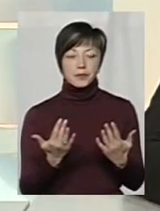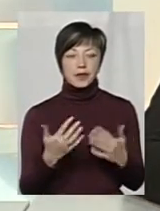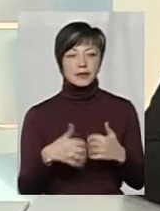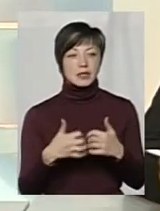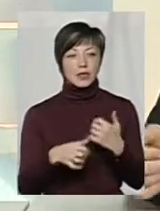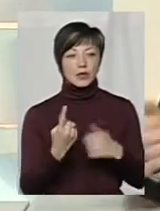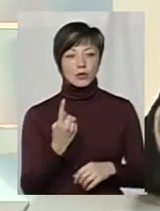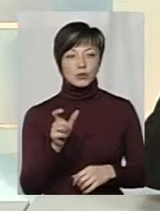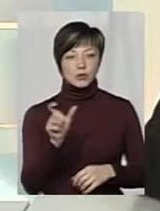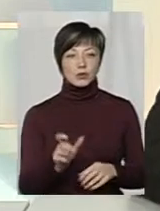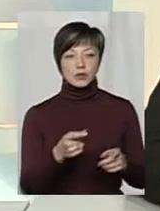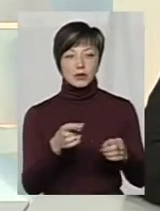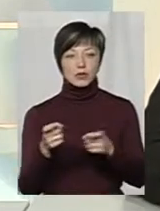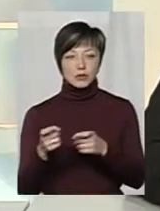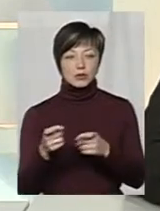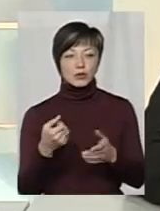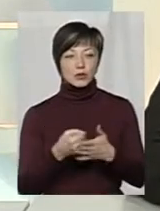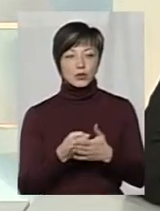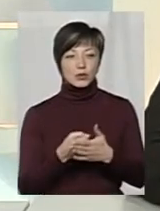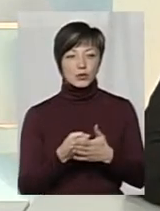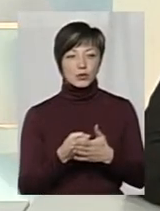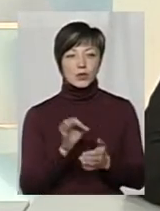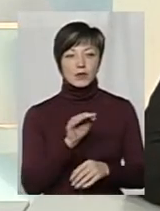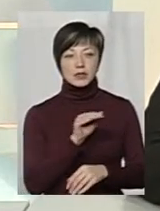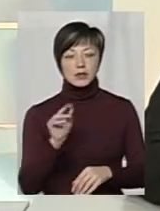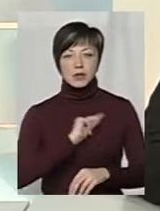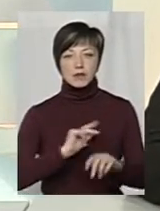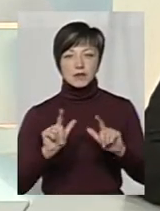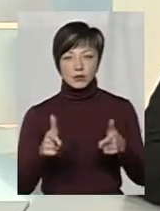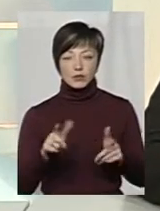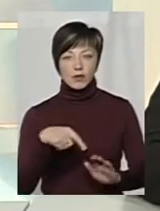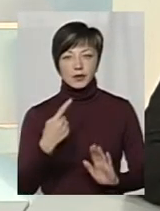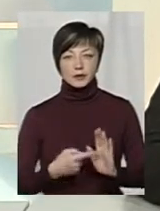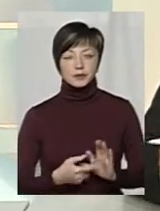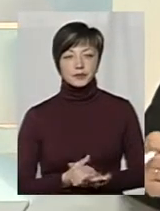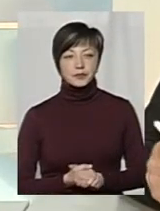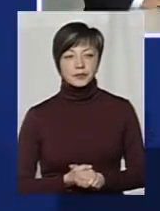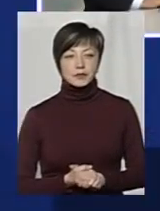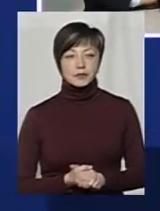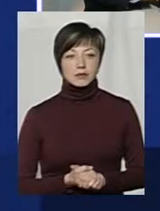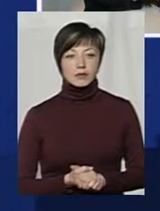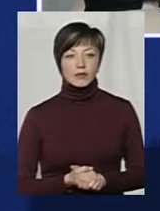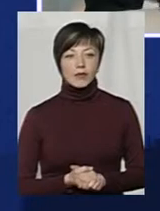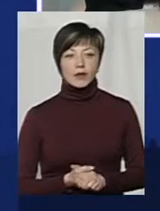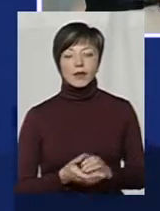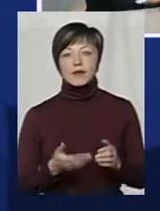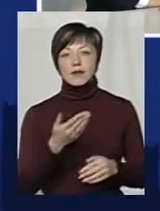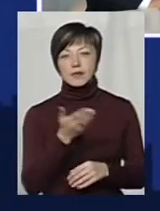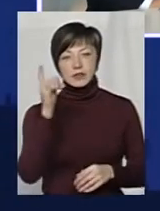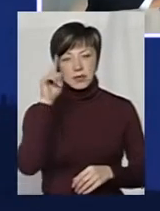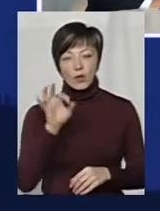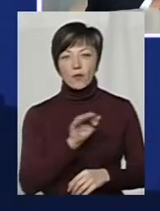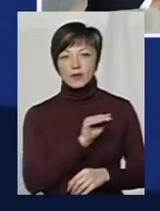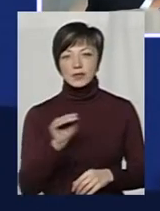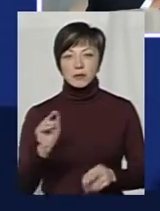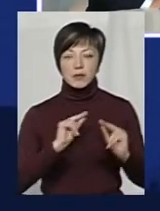одного припадає залучених до офіційного працевлаштування? Ви знаєте, поки що офіційне працевлаштування, в